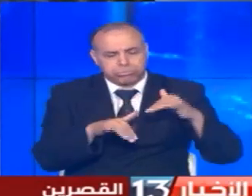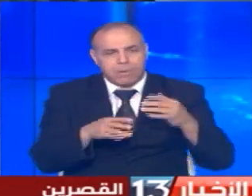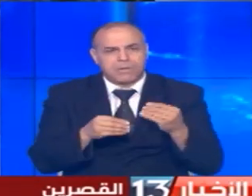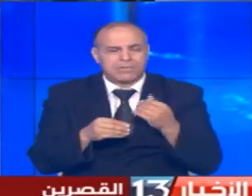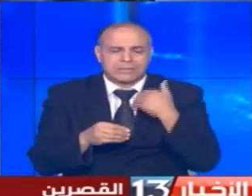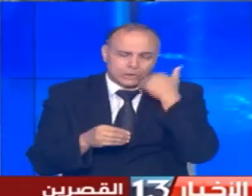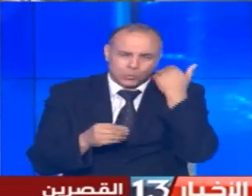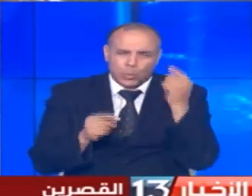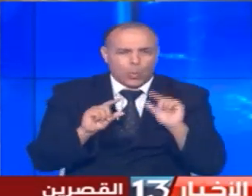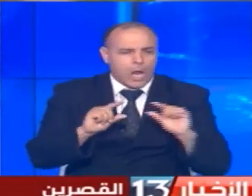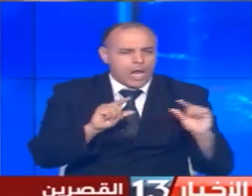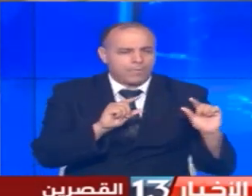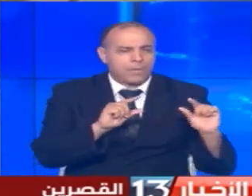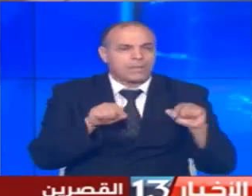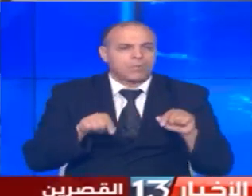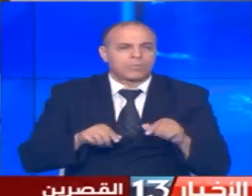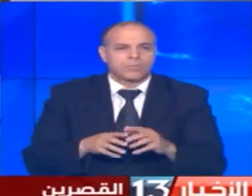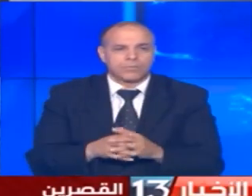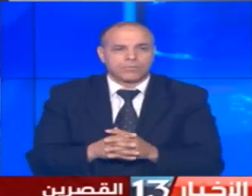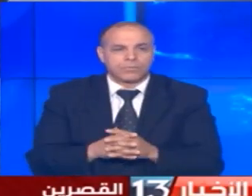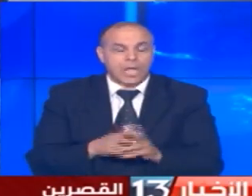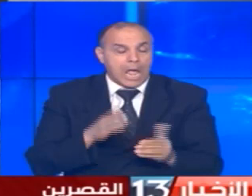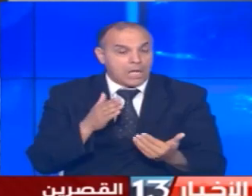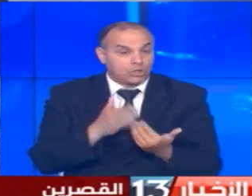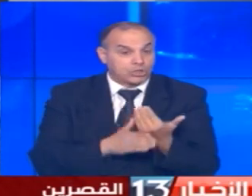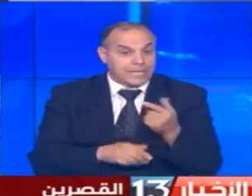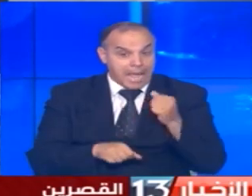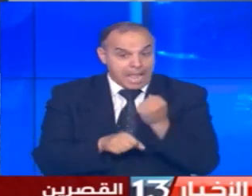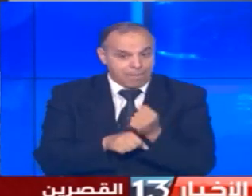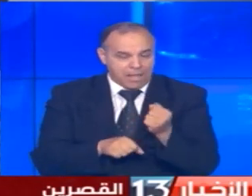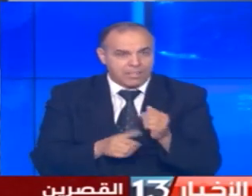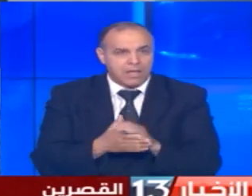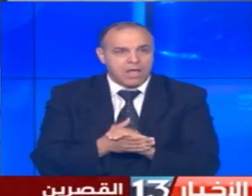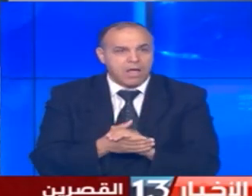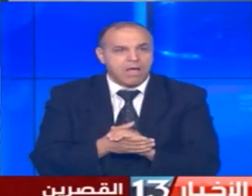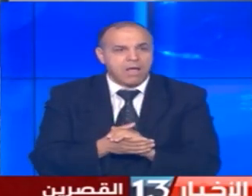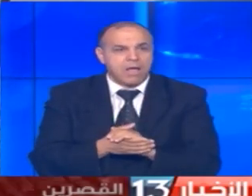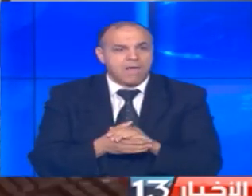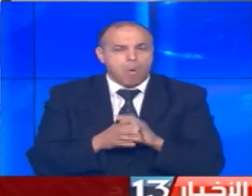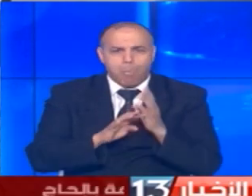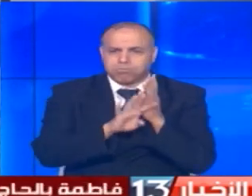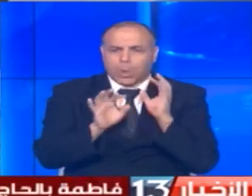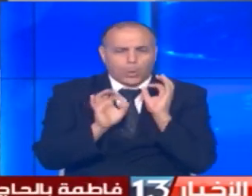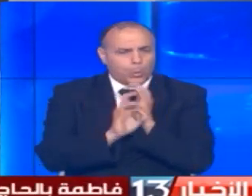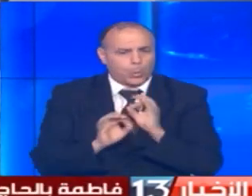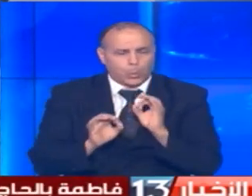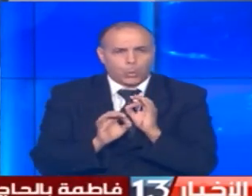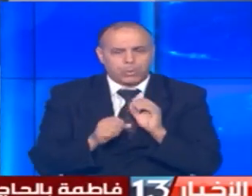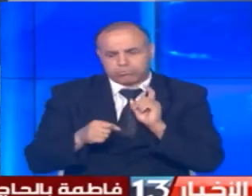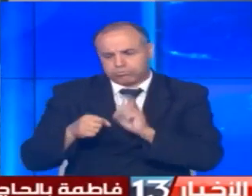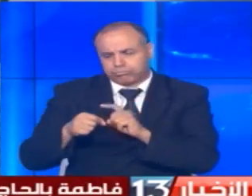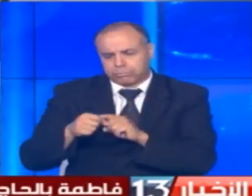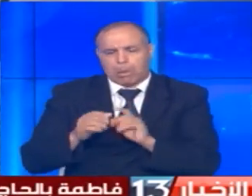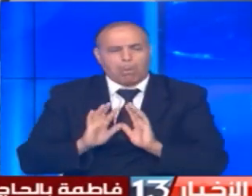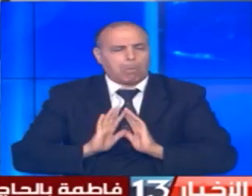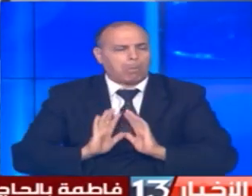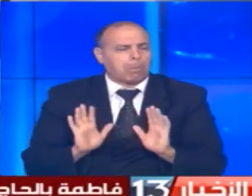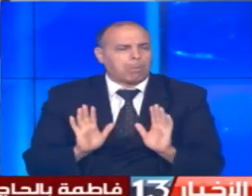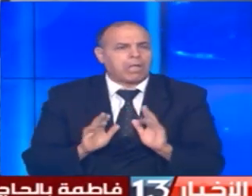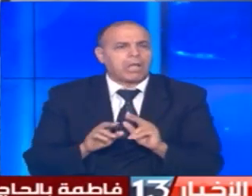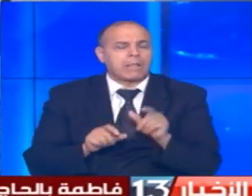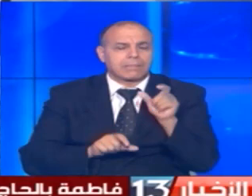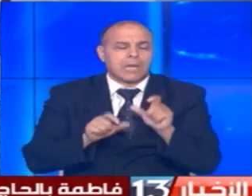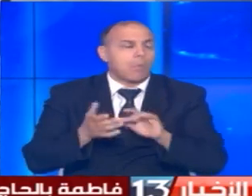محتشما حتى الآن. جديد السنة كونه معناه ما صار في حتى اكتظاظ في الترسيم بالمبيت، معناه